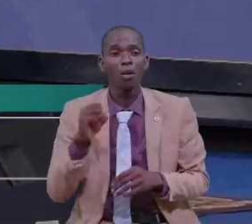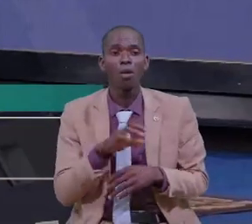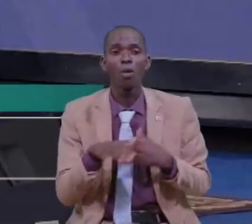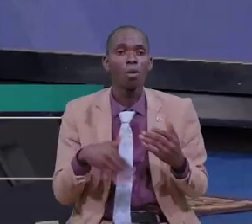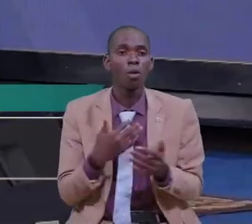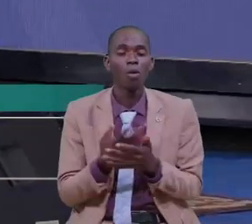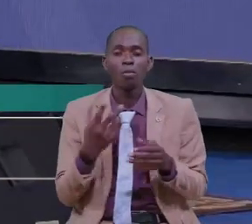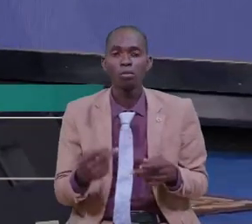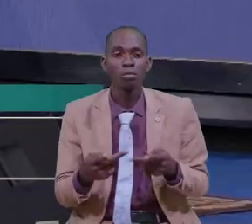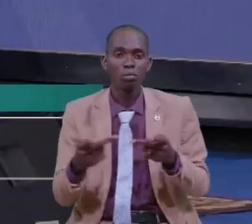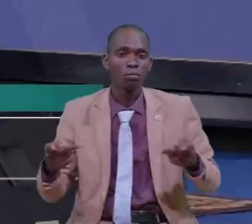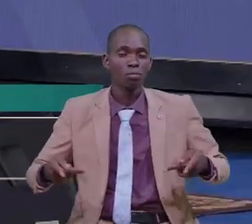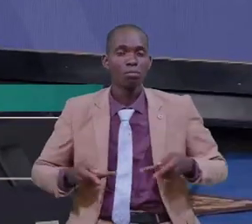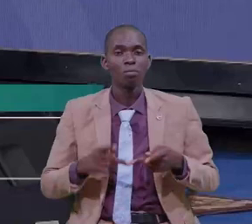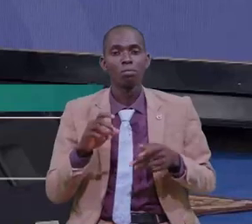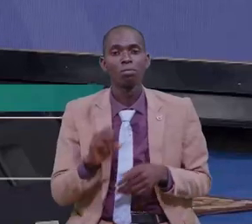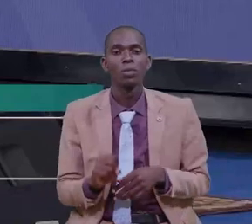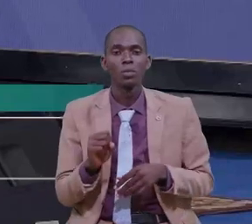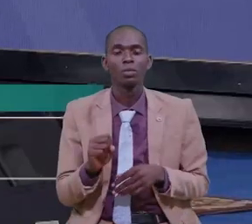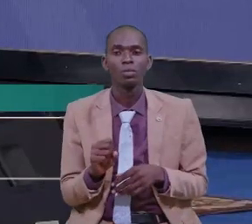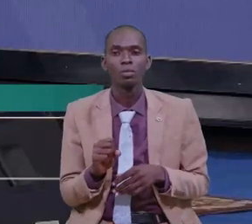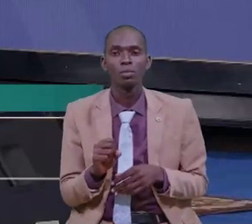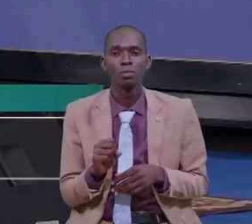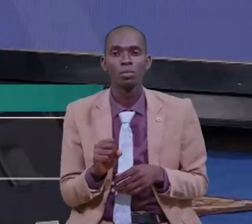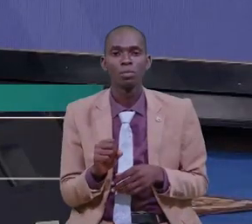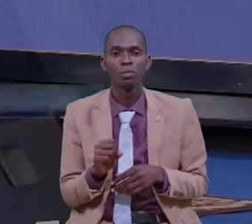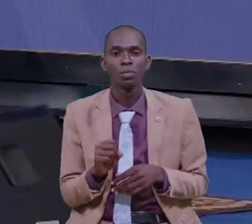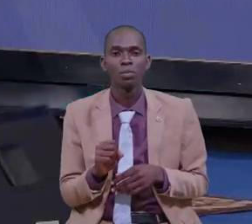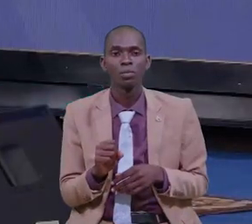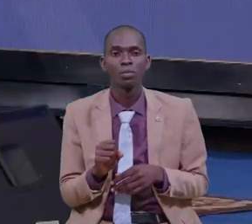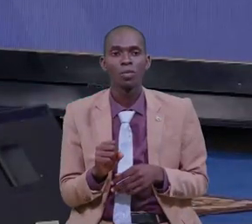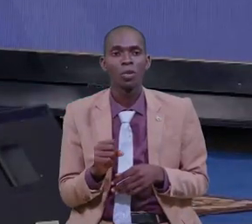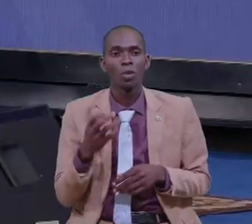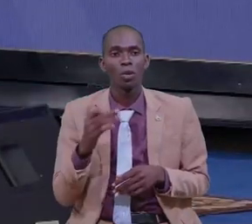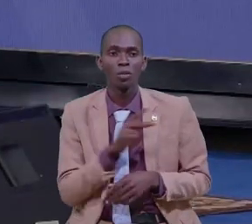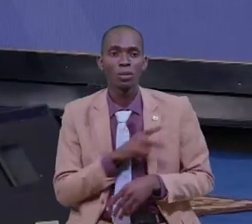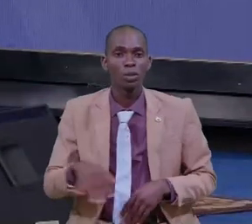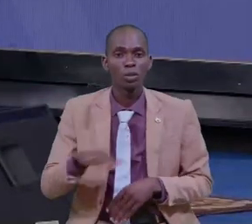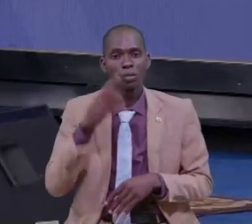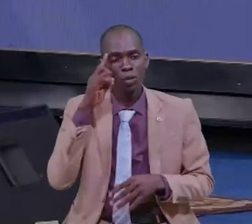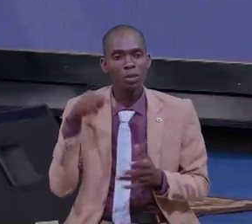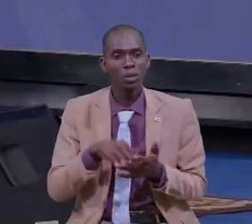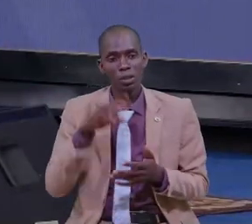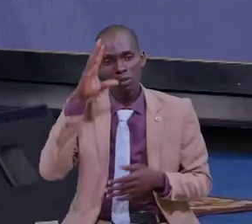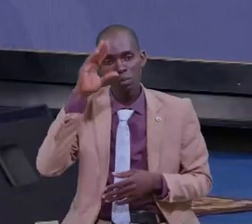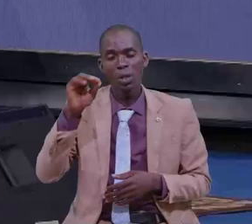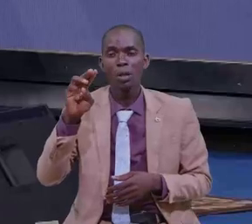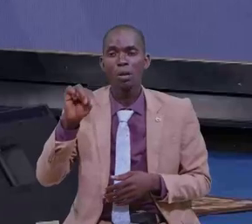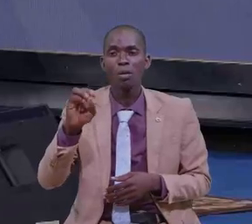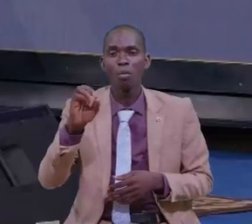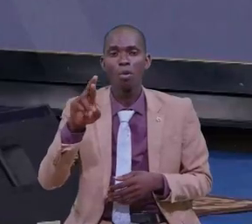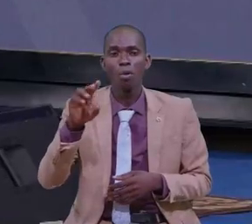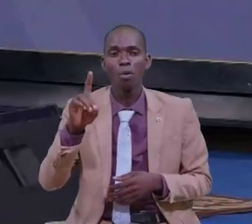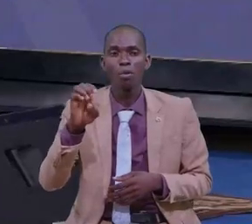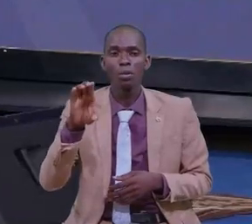parce qu'il devenait de plus en plus puissant. Parce que cet homme